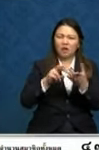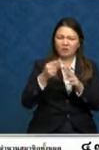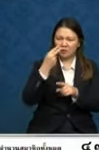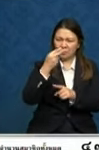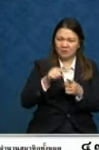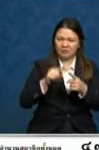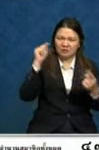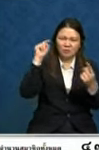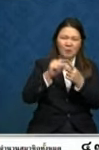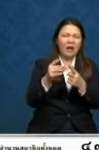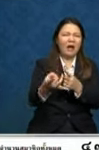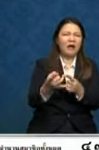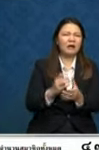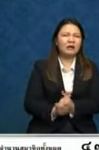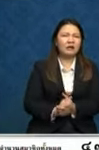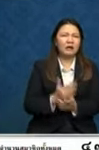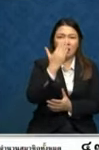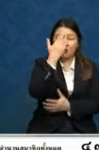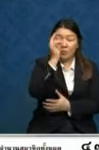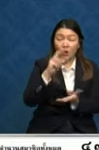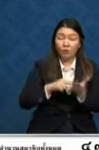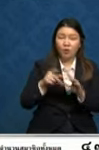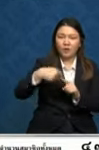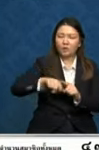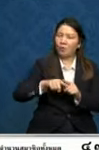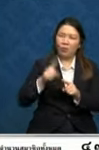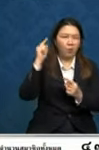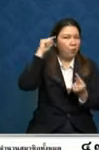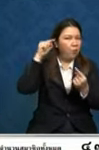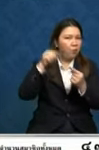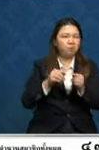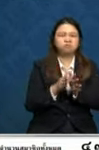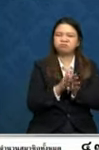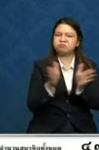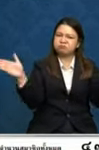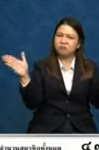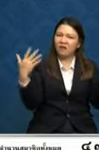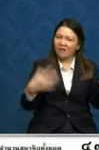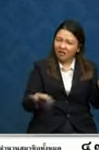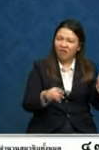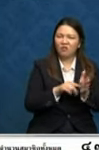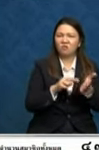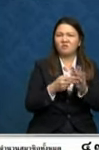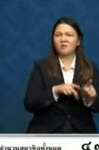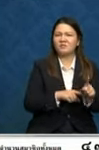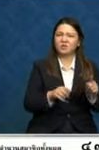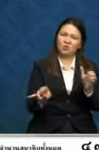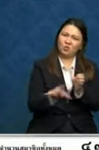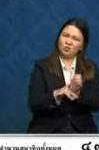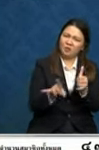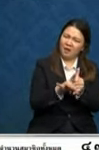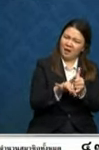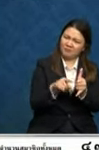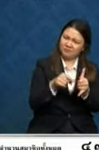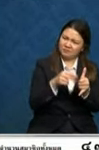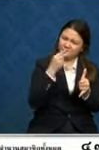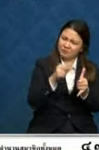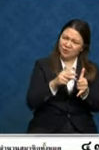ะได้รับจริงๆนั้นคืออะไรเพราะท่านกำหนดไว้ค่อนข้างกว้างและตัวชี้วัดผลได้ยากส่วนรายละเอียดก็ซ้ำๆกันไปหม